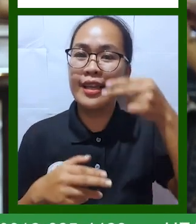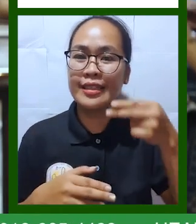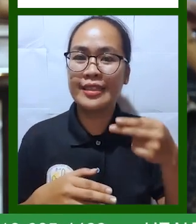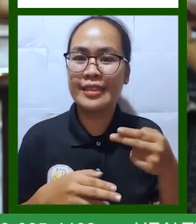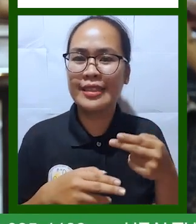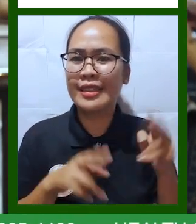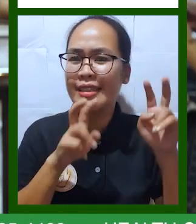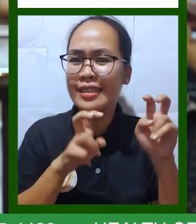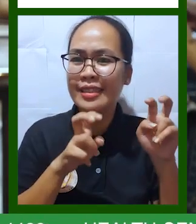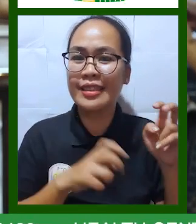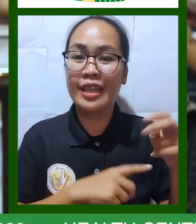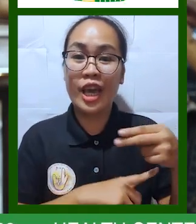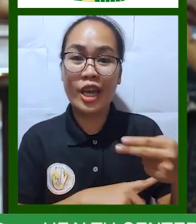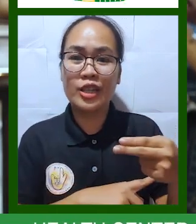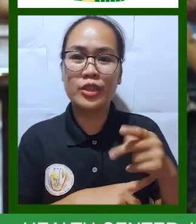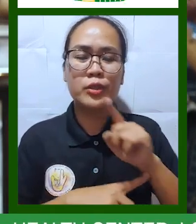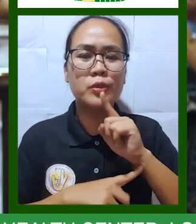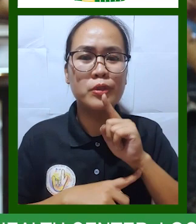H. Sabi nga nila,